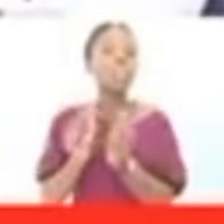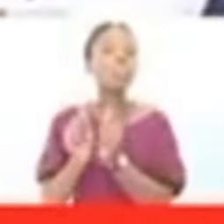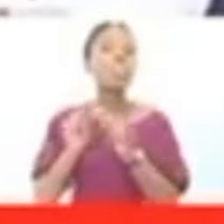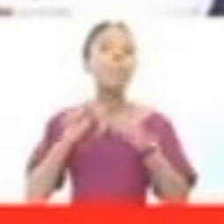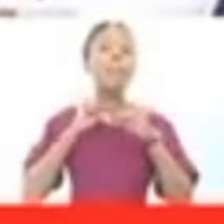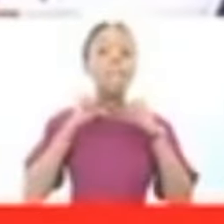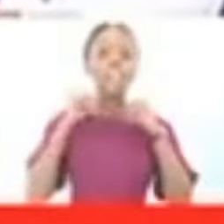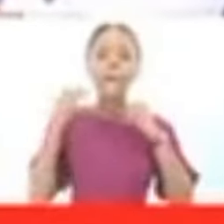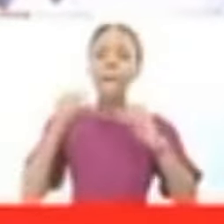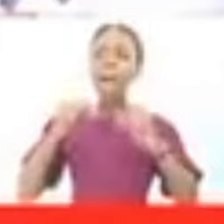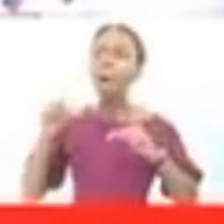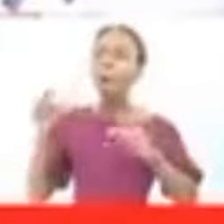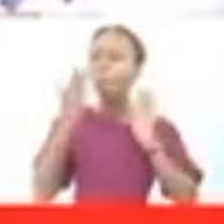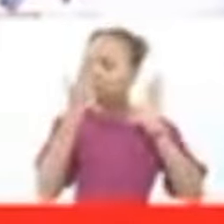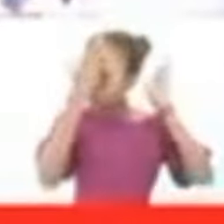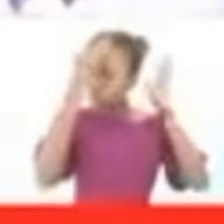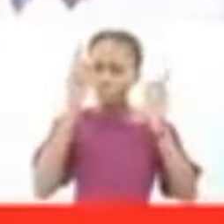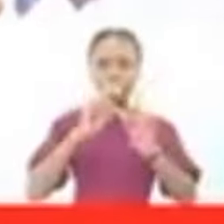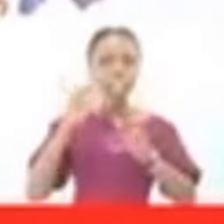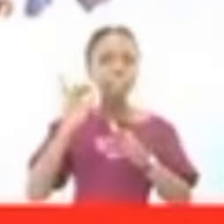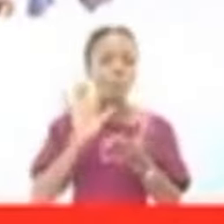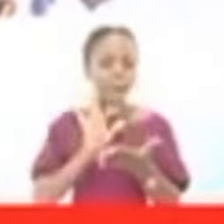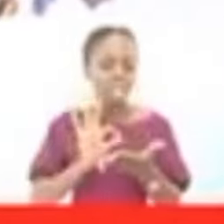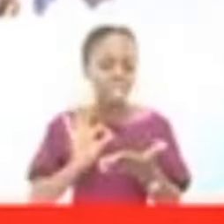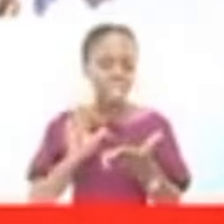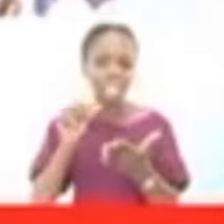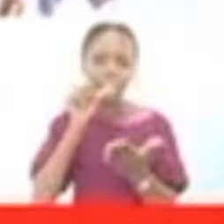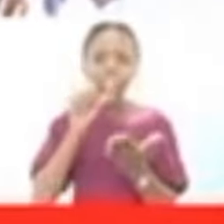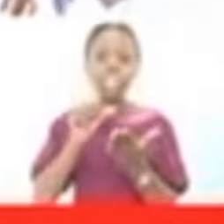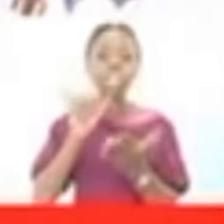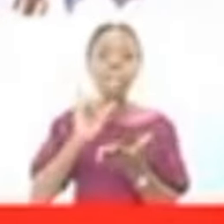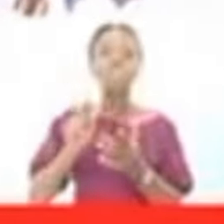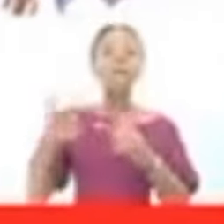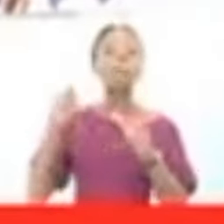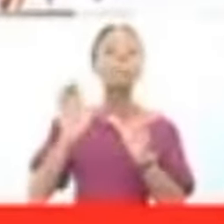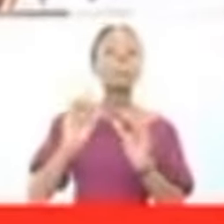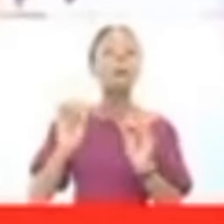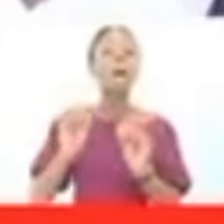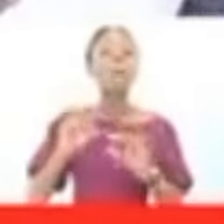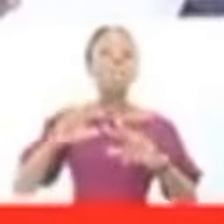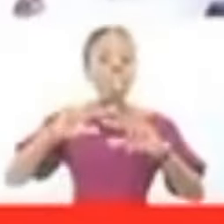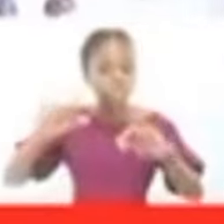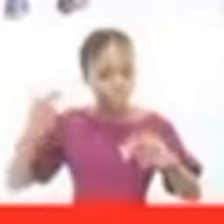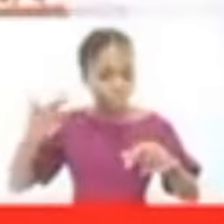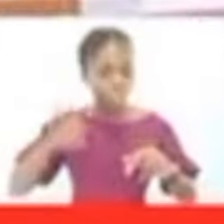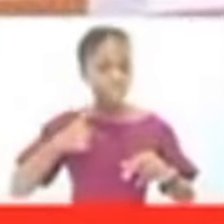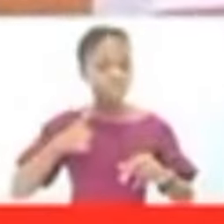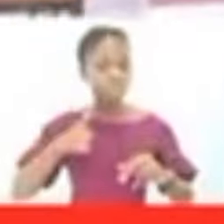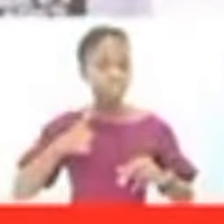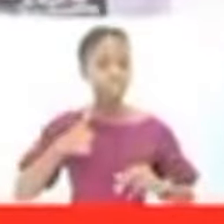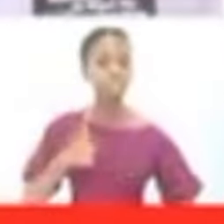inaongozwa na wachungaji. Hao mabishops wakasema, wakaandika barua, hatuji na wanakuchunguza.